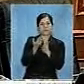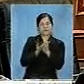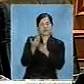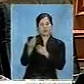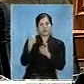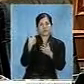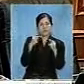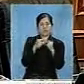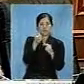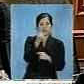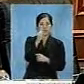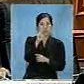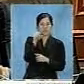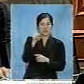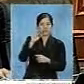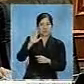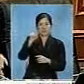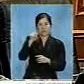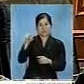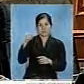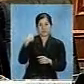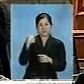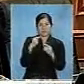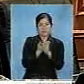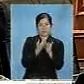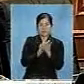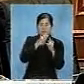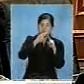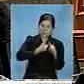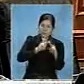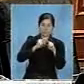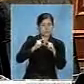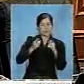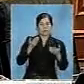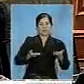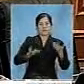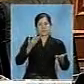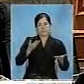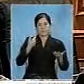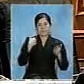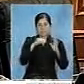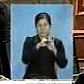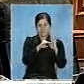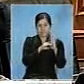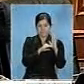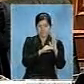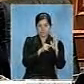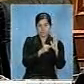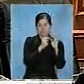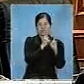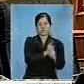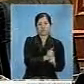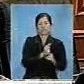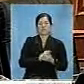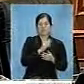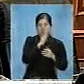ราร้อยละ 12.5 จากค่าเช่าหรือเงินรายปีที่ท่านได้เพราะฉะนั้นกระบวนการนั้นเกิดแต่ถ้าหากว่าผู้ที่เป็นเจ้า